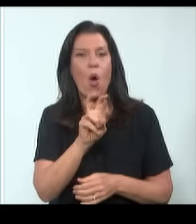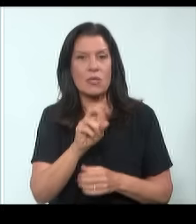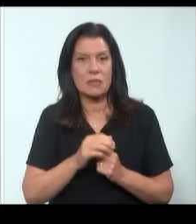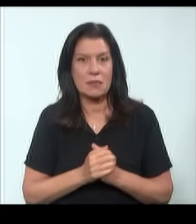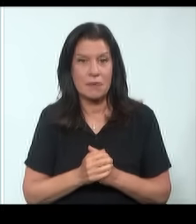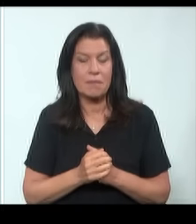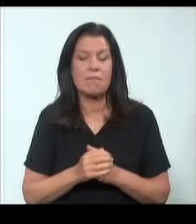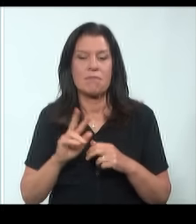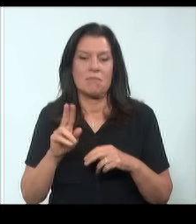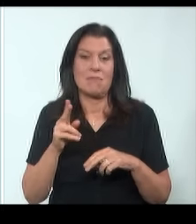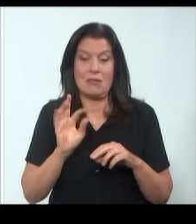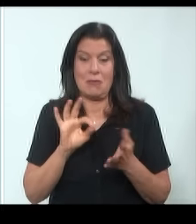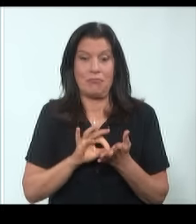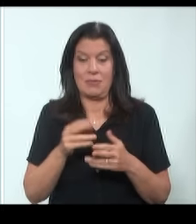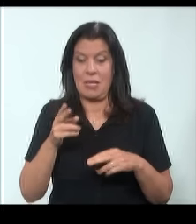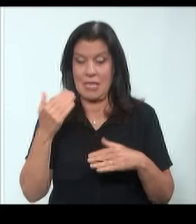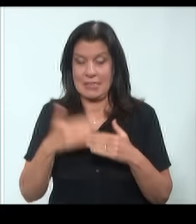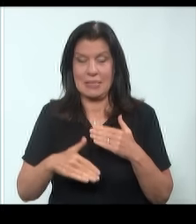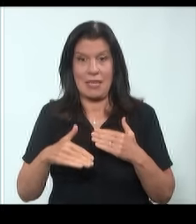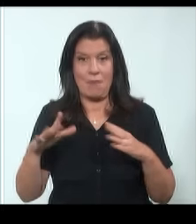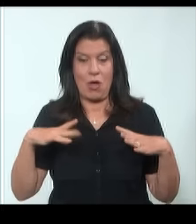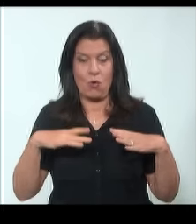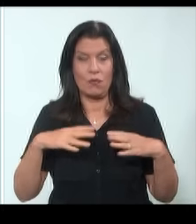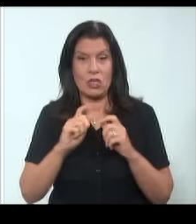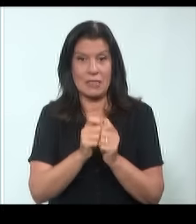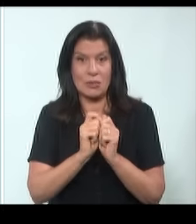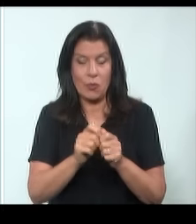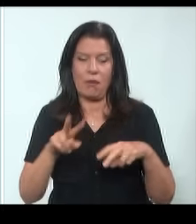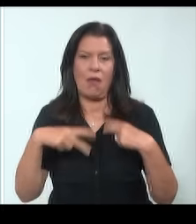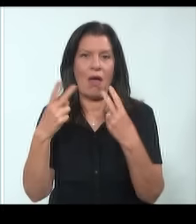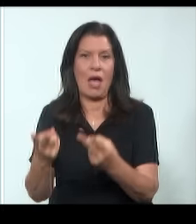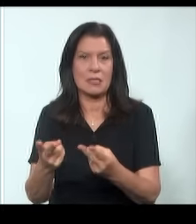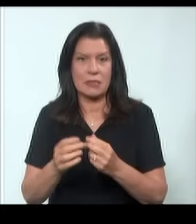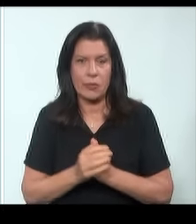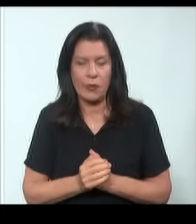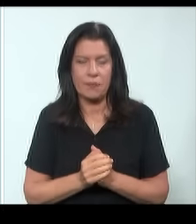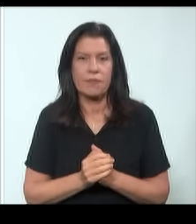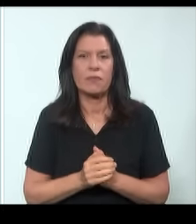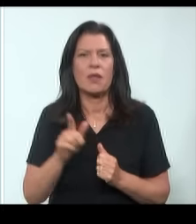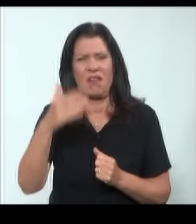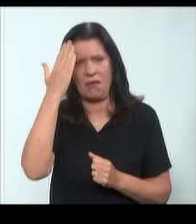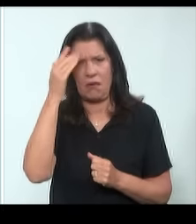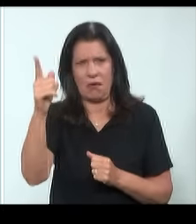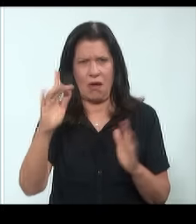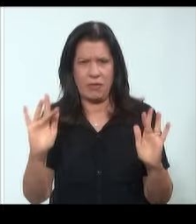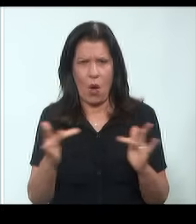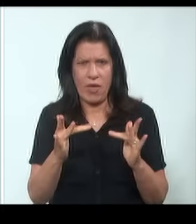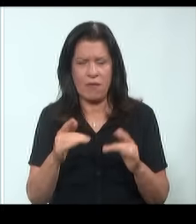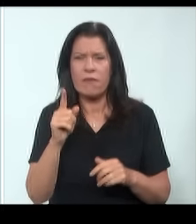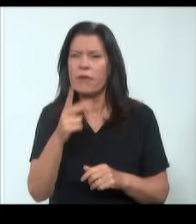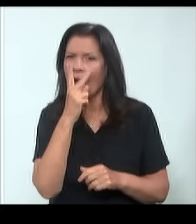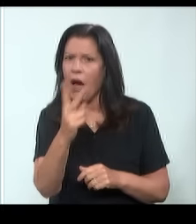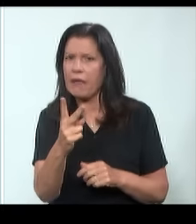אחרי חופשת סוכות כדי לסגור את השבת של שמחת תורה. דניאלה הכירה את האויב היטב והבחינה בהתרחשויות